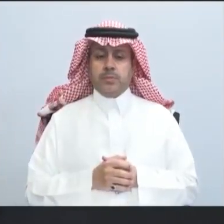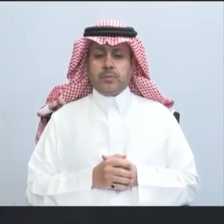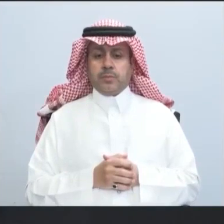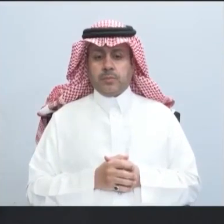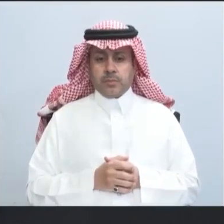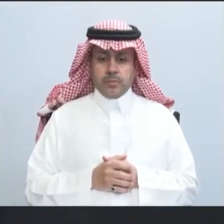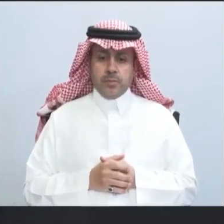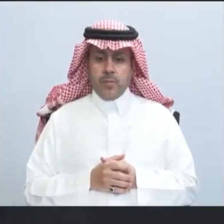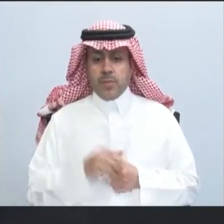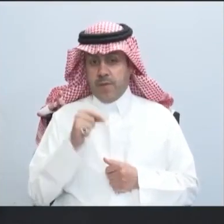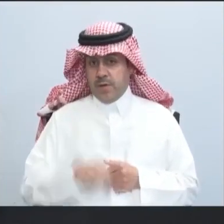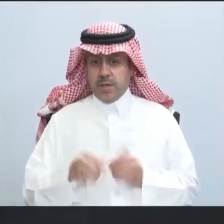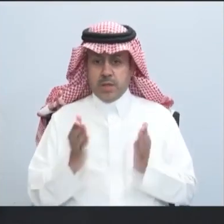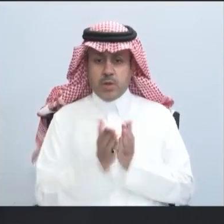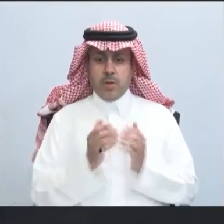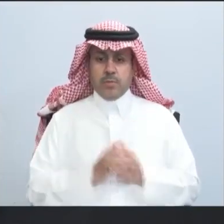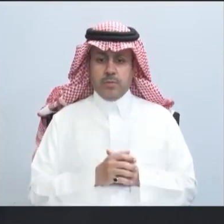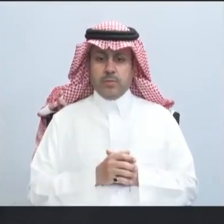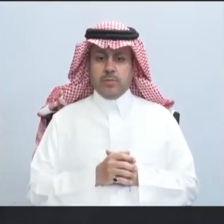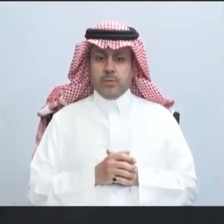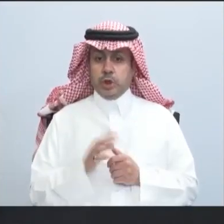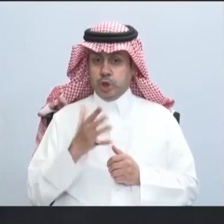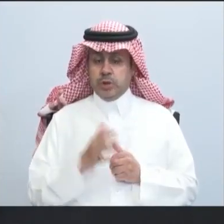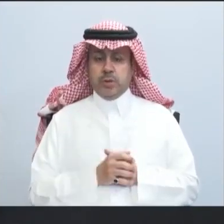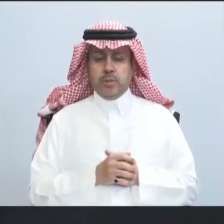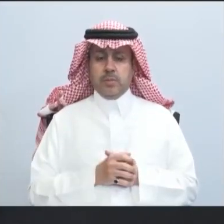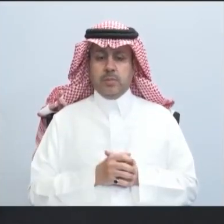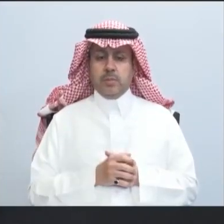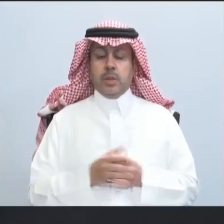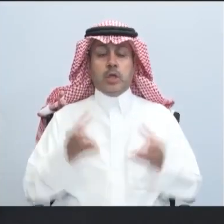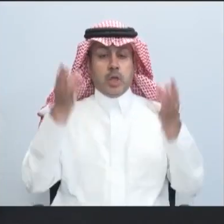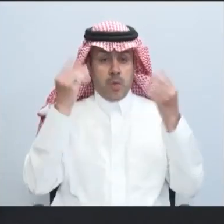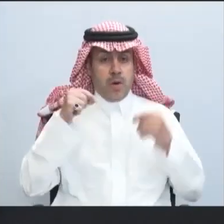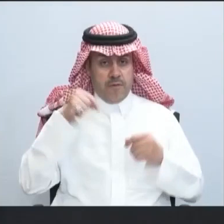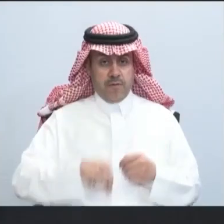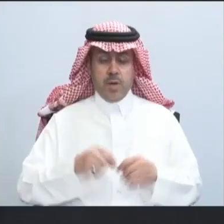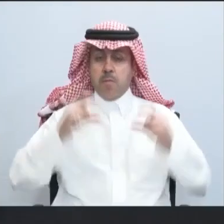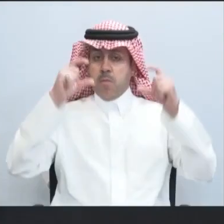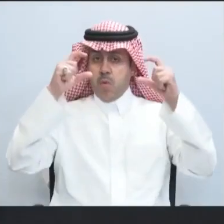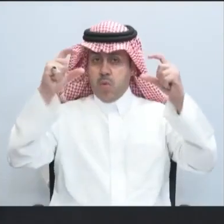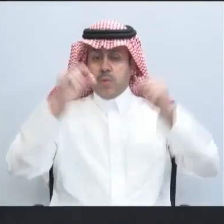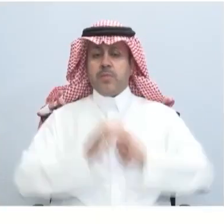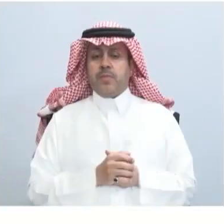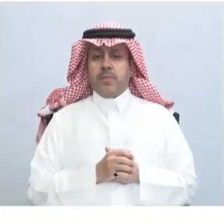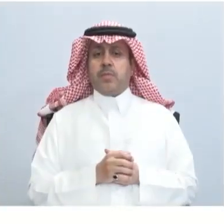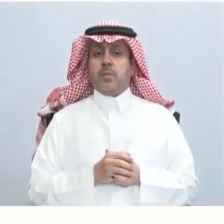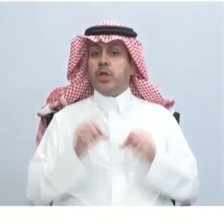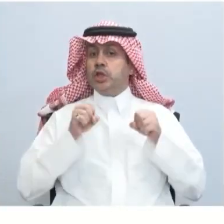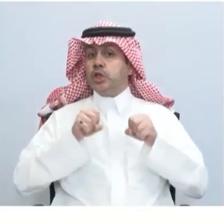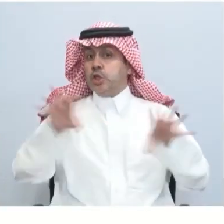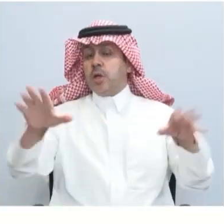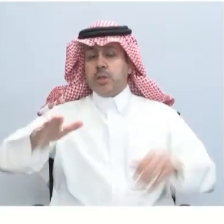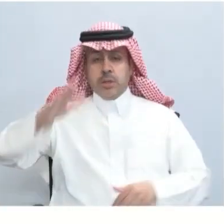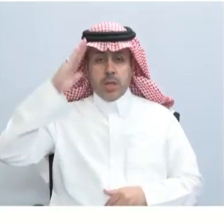وبناتي في درس اليوم في درس جديد نتناول فيه موضوع افشاء السلام